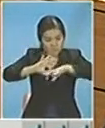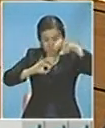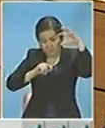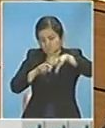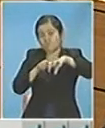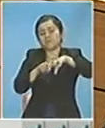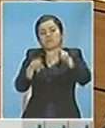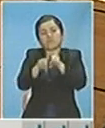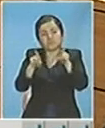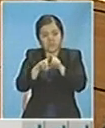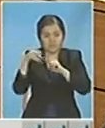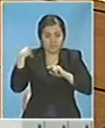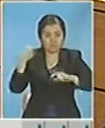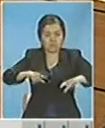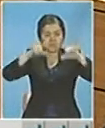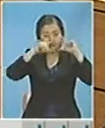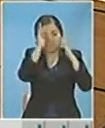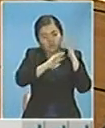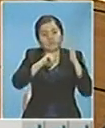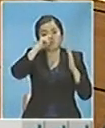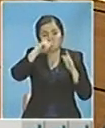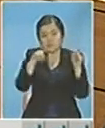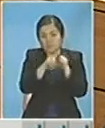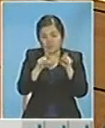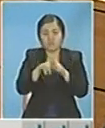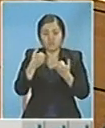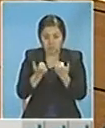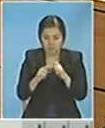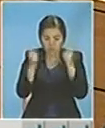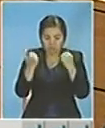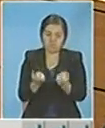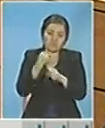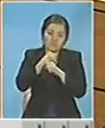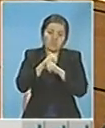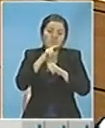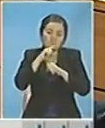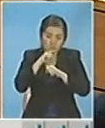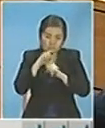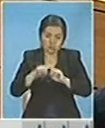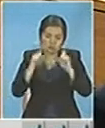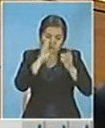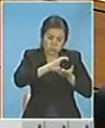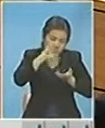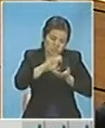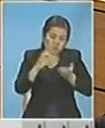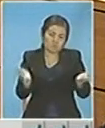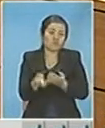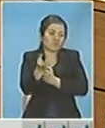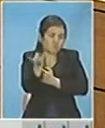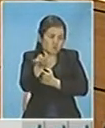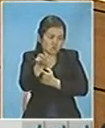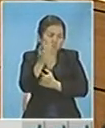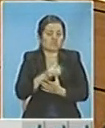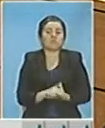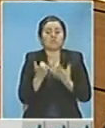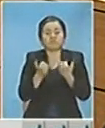องส่วนสร้างสรรค์ของประเทศซึ่งถ้าเป็นอย่างนี้ปัจจุบันเขาก็ทำอยู่แล้วนะครับแต่ว่าผมเห็นว่าเราสนับสนุนกันน้อยเกินไปนะครับเพราะฉ